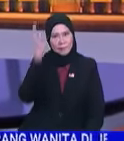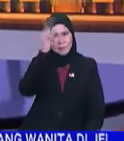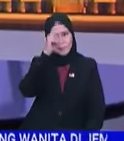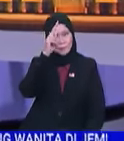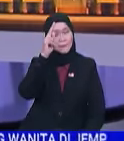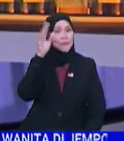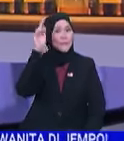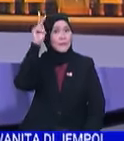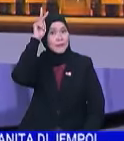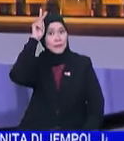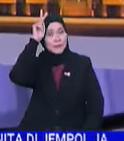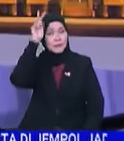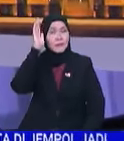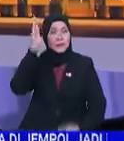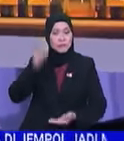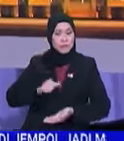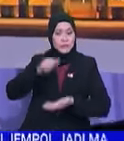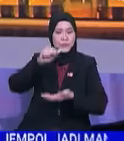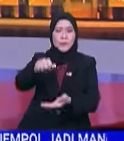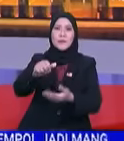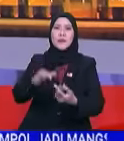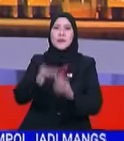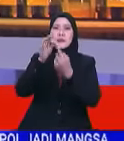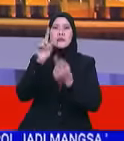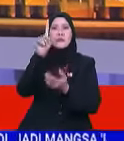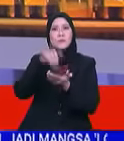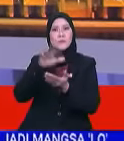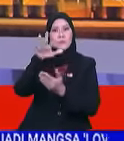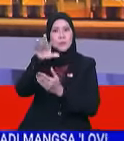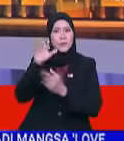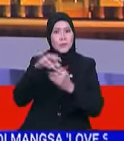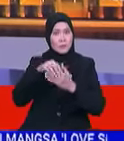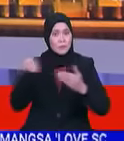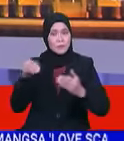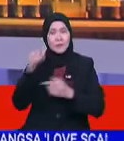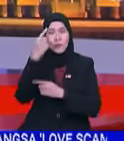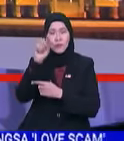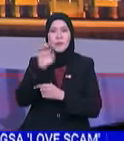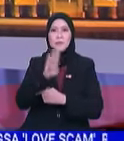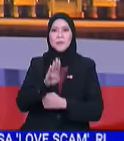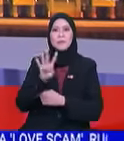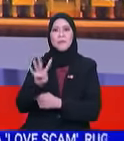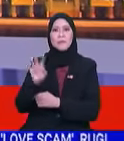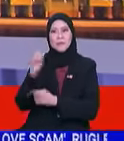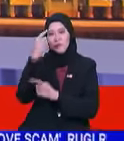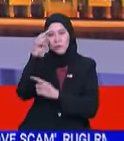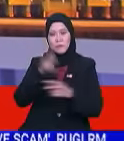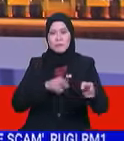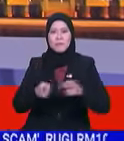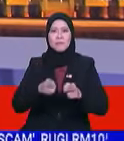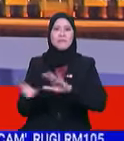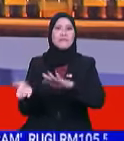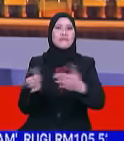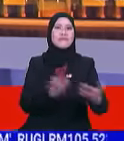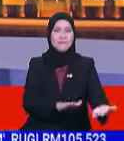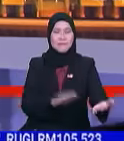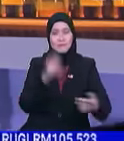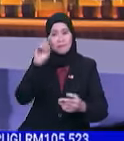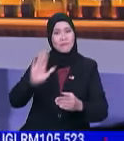Negeri Kelantan akan menyalurkan bantuan khas sebanyak RM1,500 kepada golongan B40 bagi pengurusan jenazah ahli keluarga